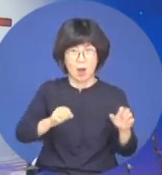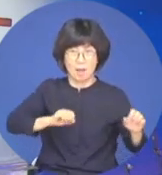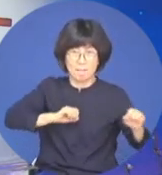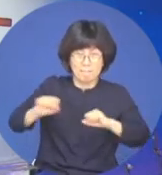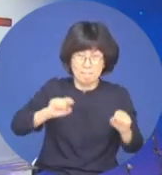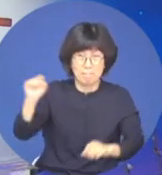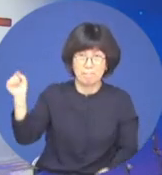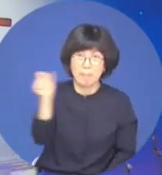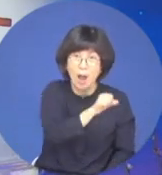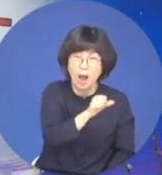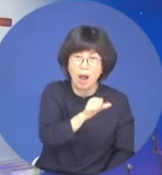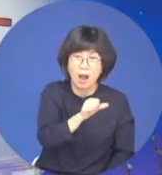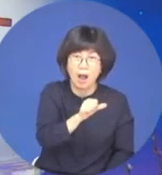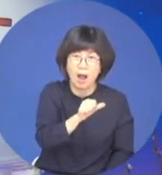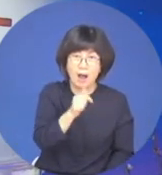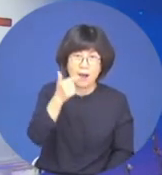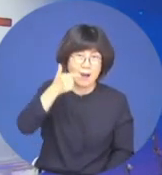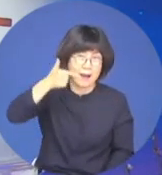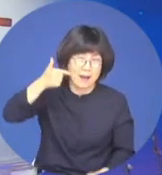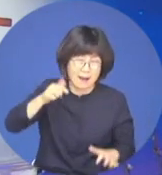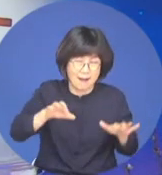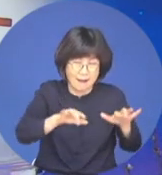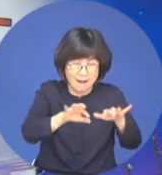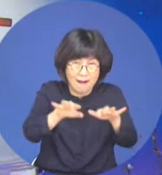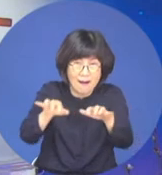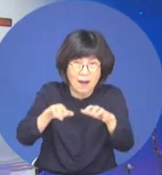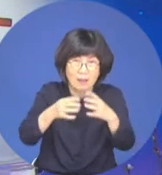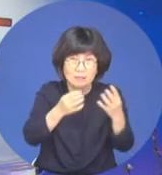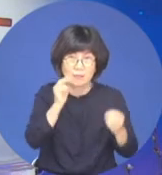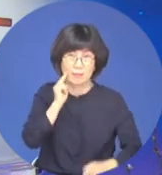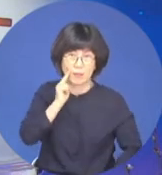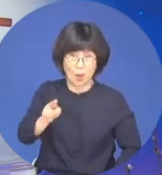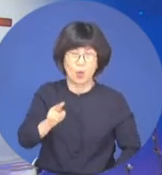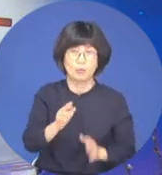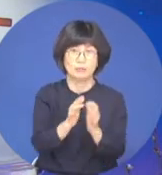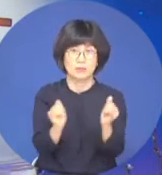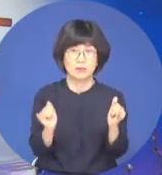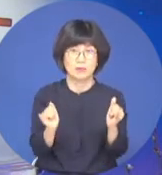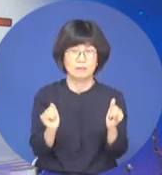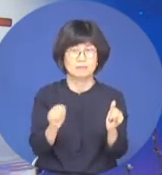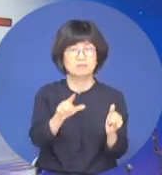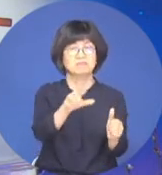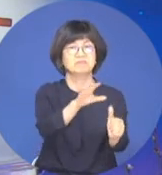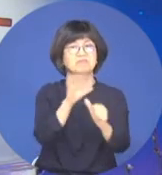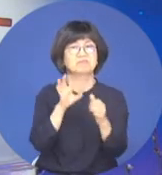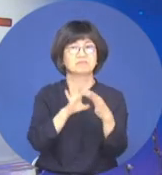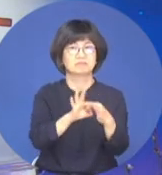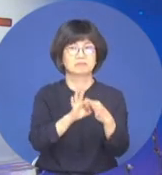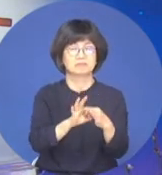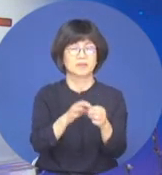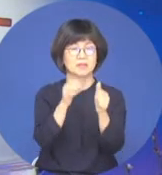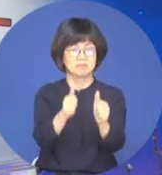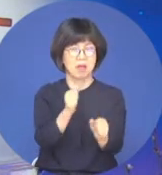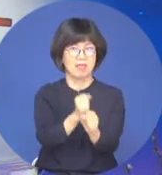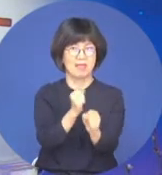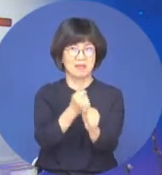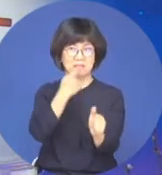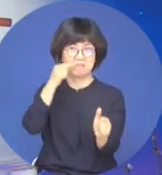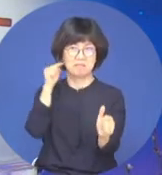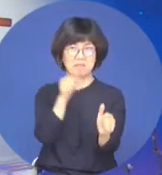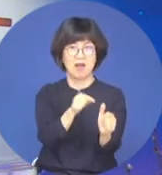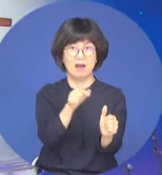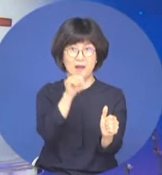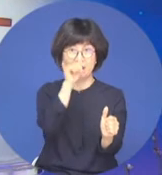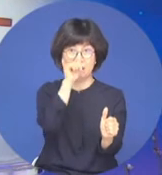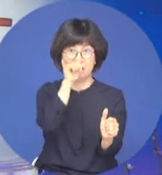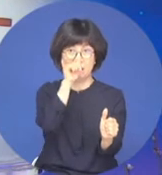일대처럼 싸나온 사람들이 바벨론 사람들인데 이들을 통해서 내가 심판하겠다 이렇게 말씀하는 거예요. 여러분